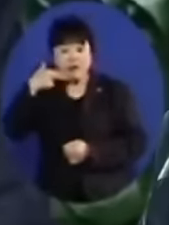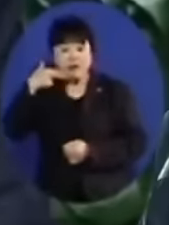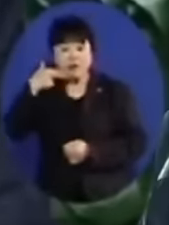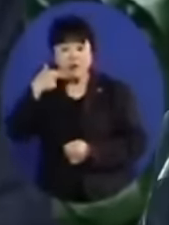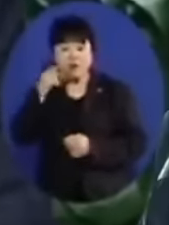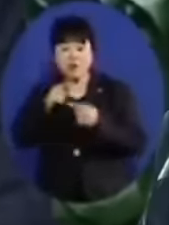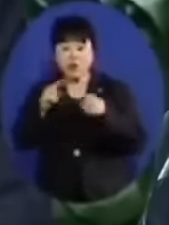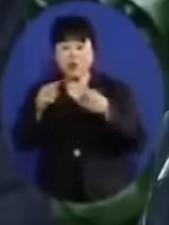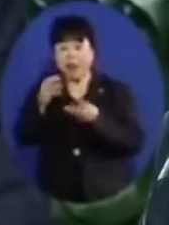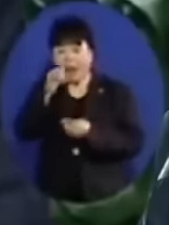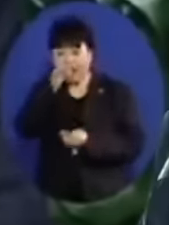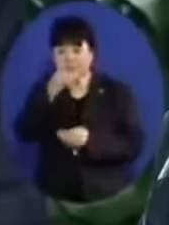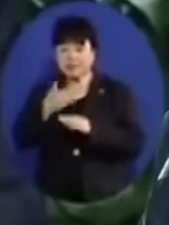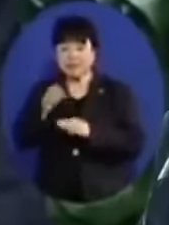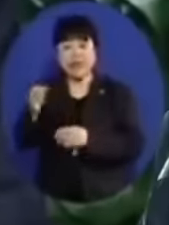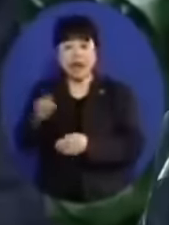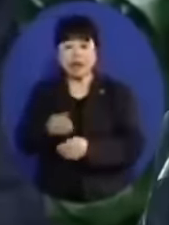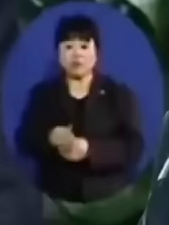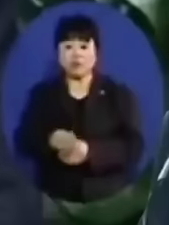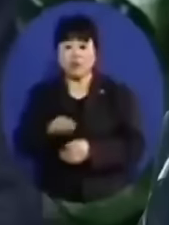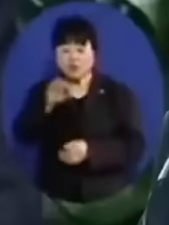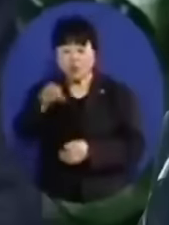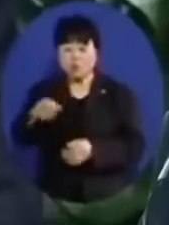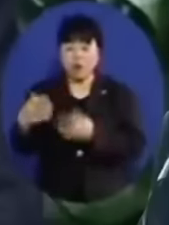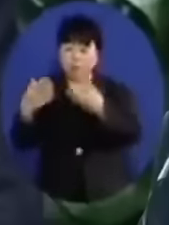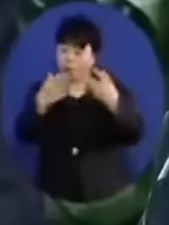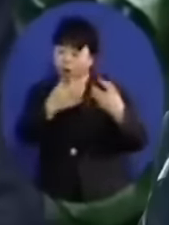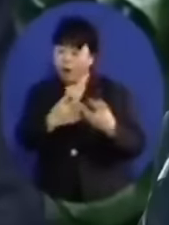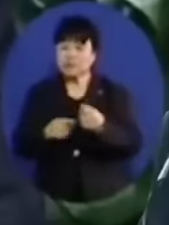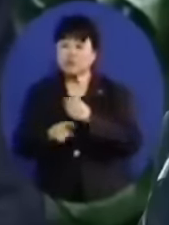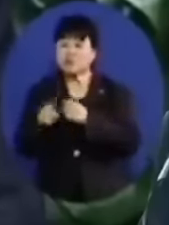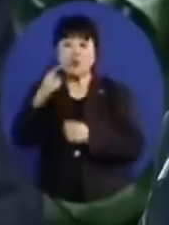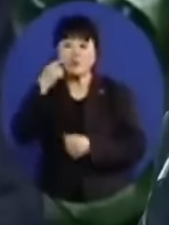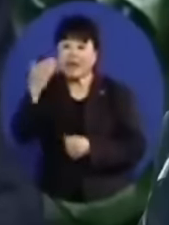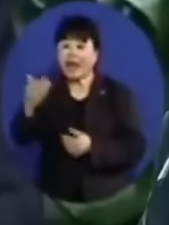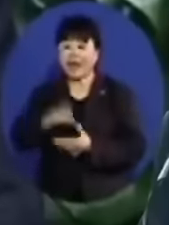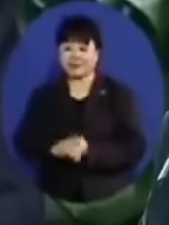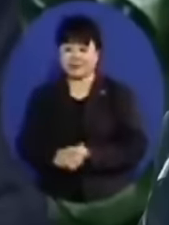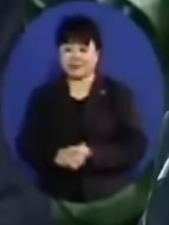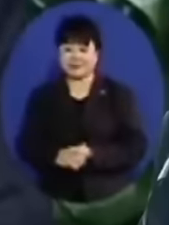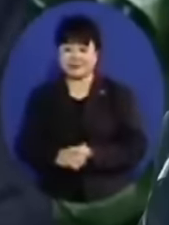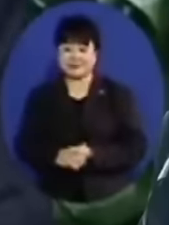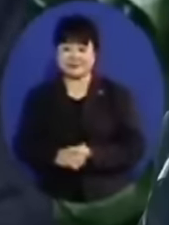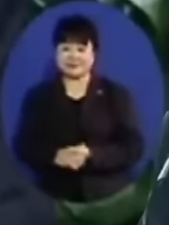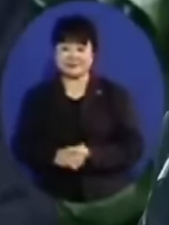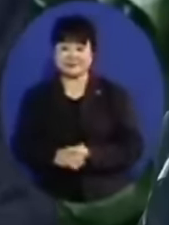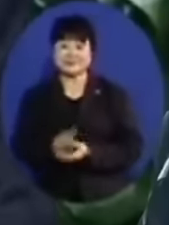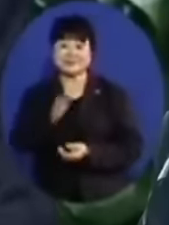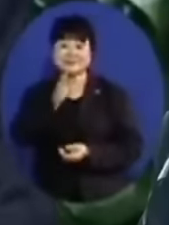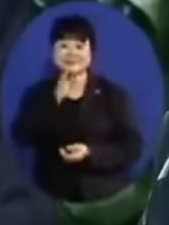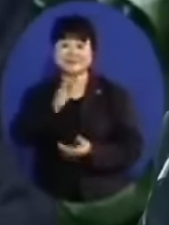많은데 다른 교회는 안 가고 이 교회만 구름대같이 모이는 것도 웬일입니까? 그분이